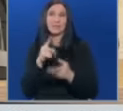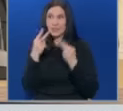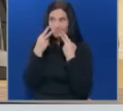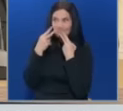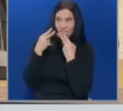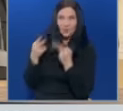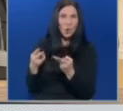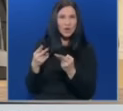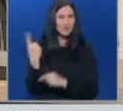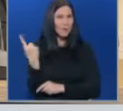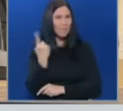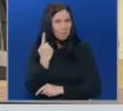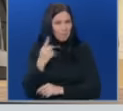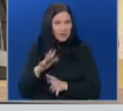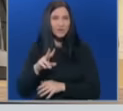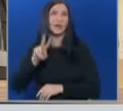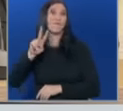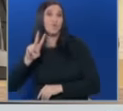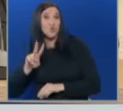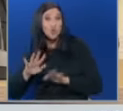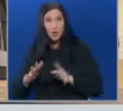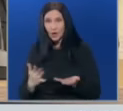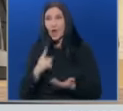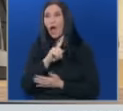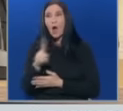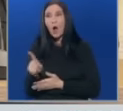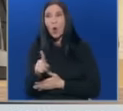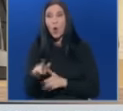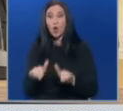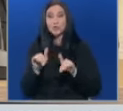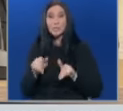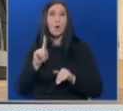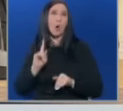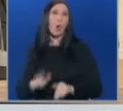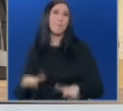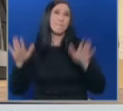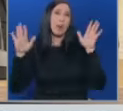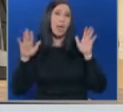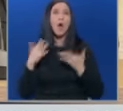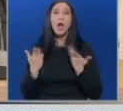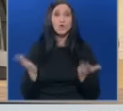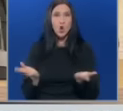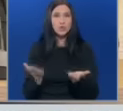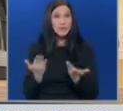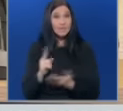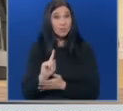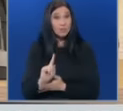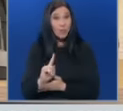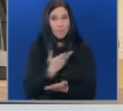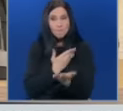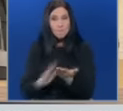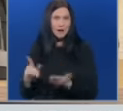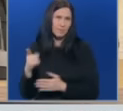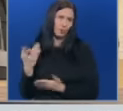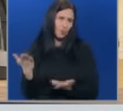вторачваме, първия ли е, втория ли е, кой отстъпил, кой предал, какво станало. Но махаме го